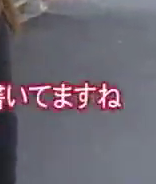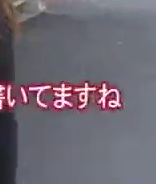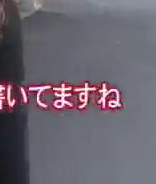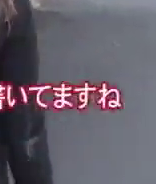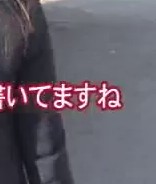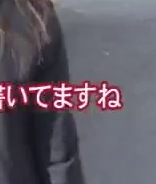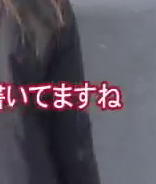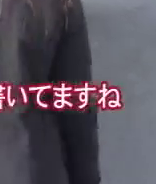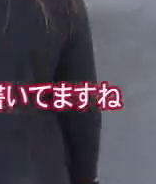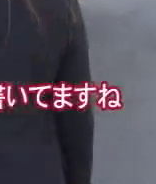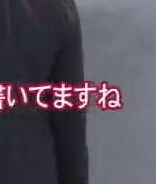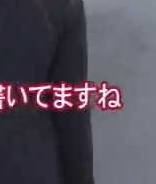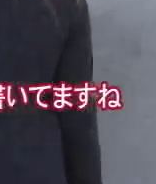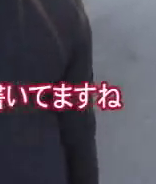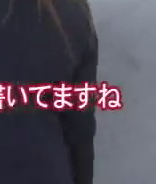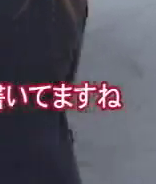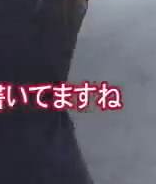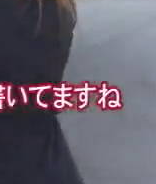ここ